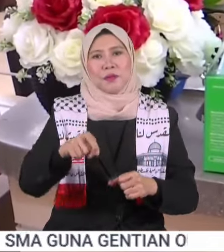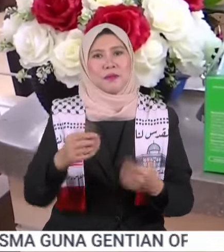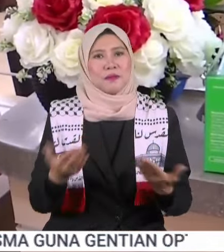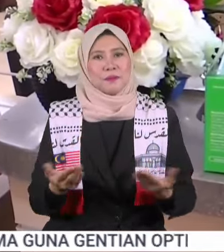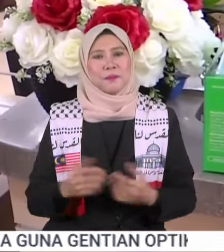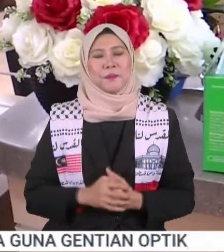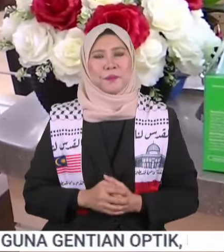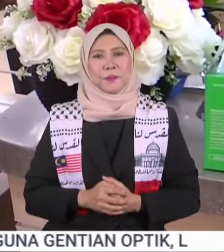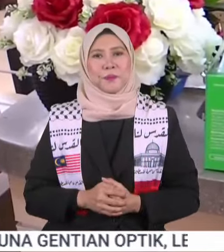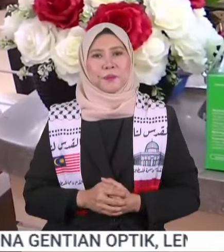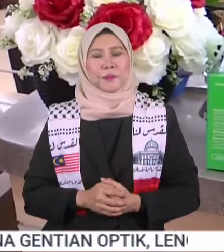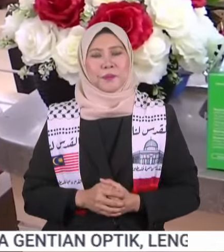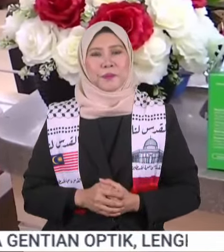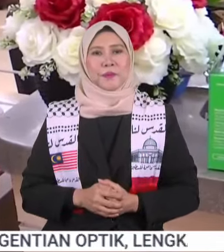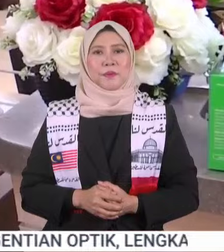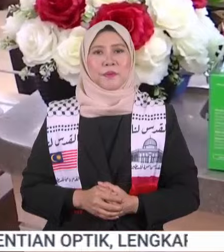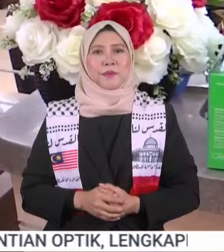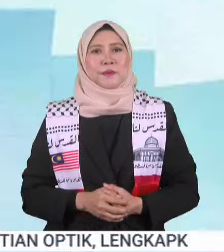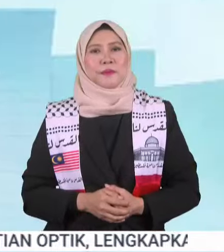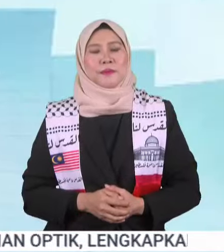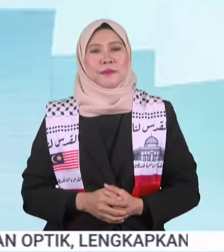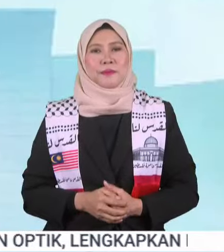Nu'ala Ramli, RTM.